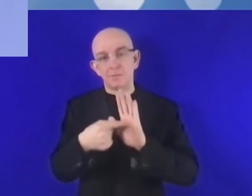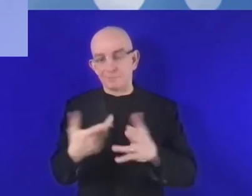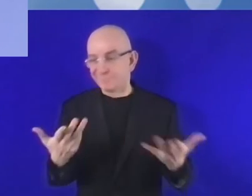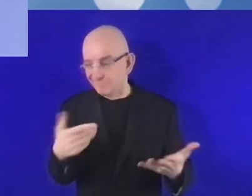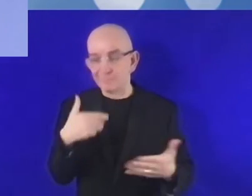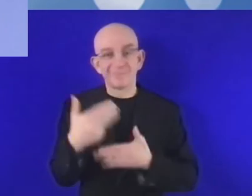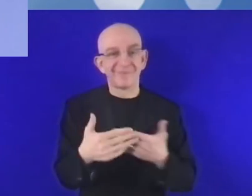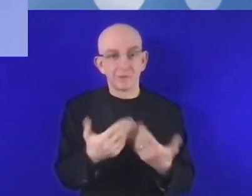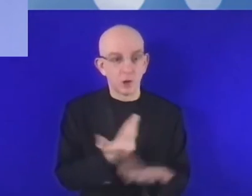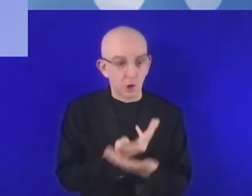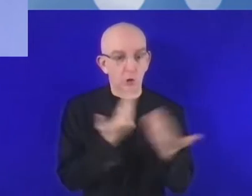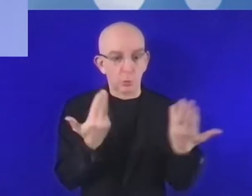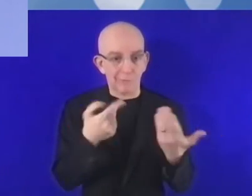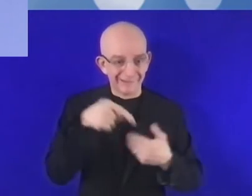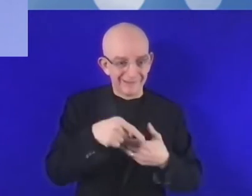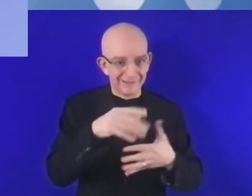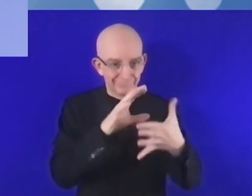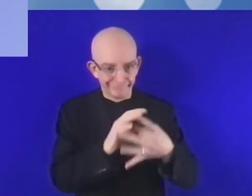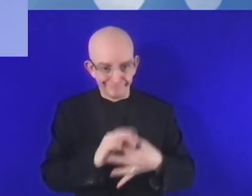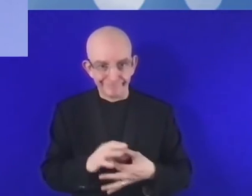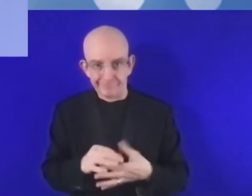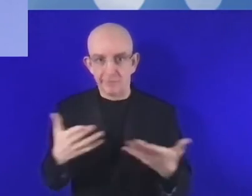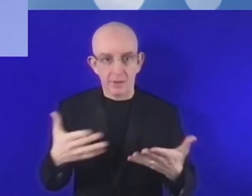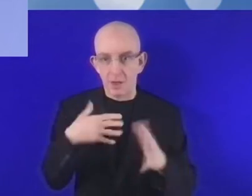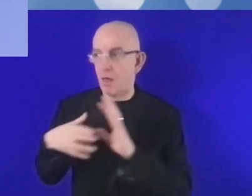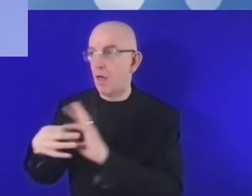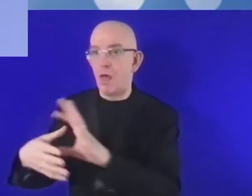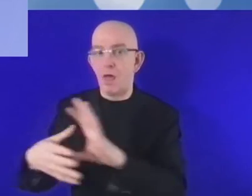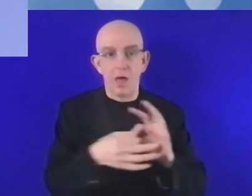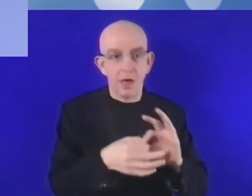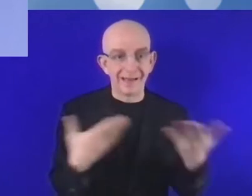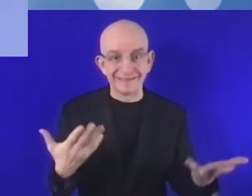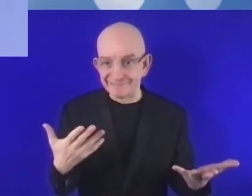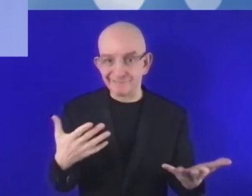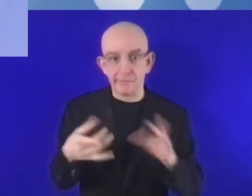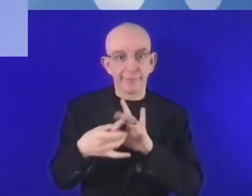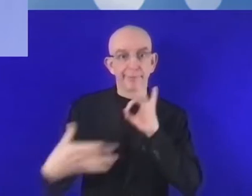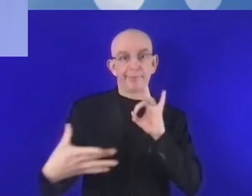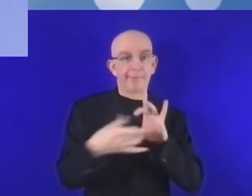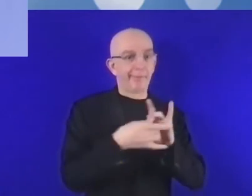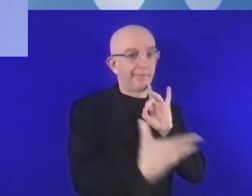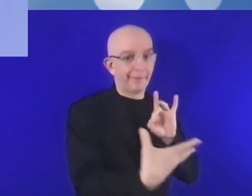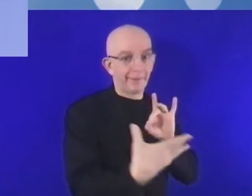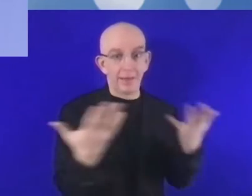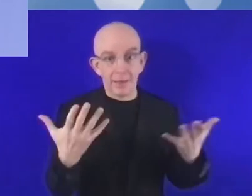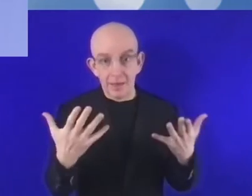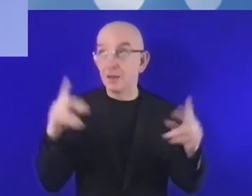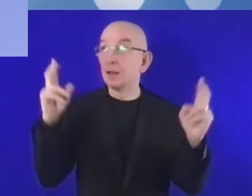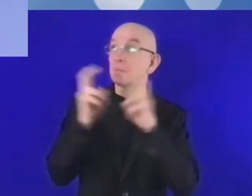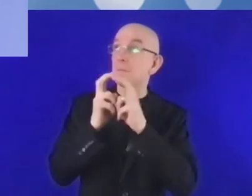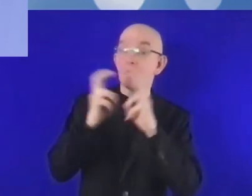если у нас не будет должной инфраструктуры и связи, тогда мы не сможем думать